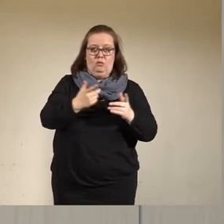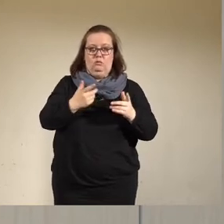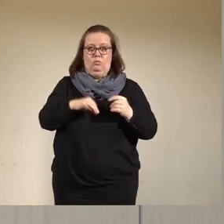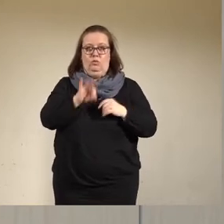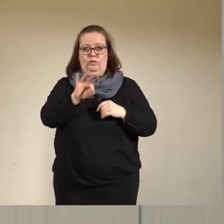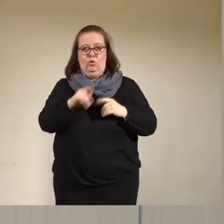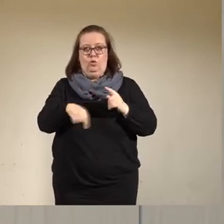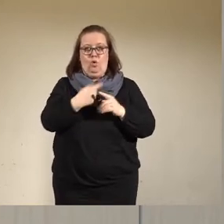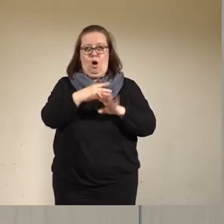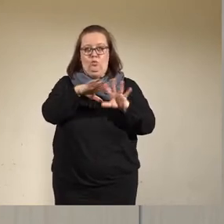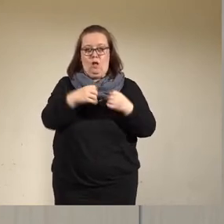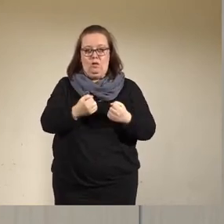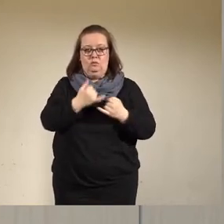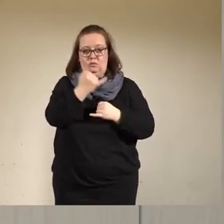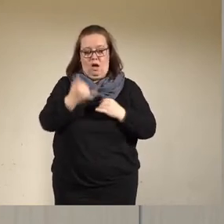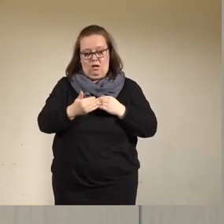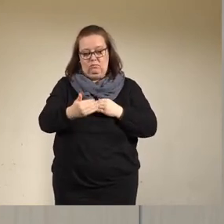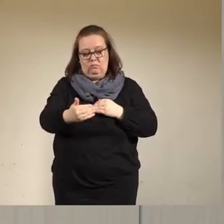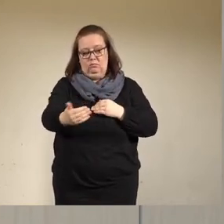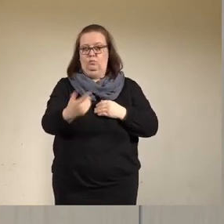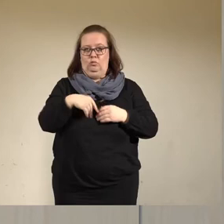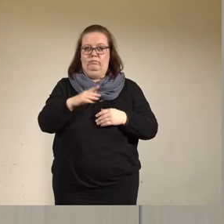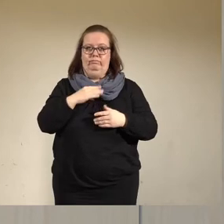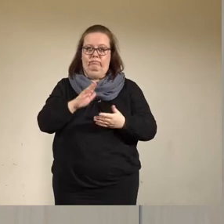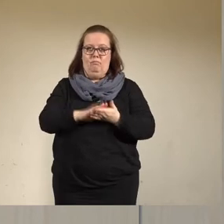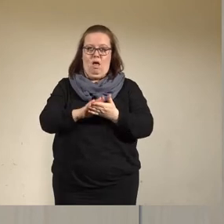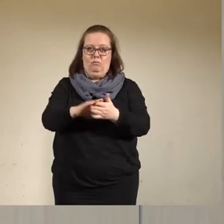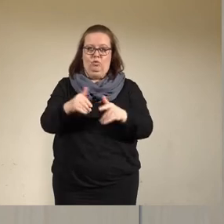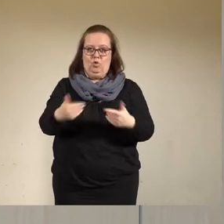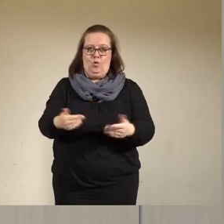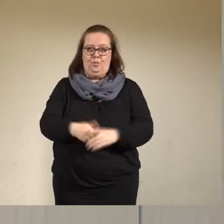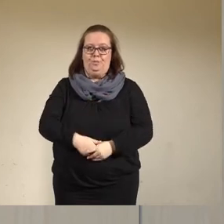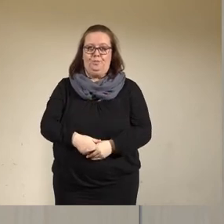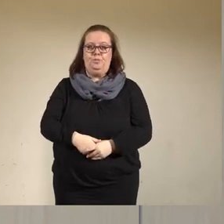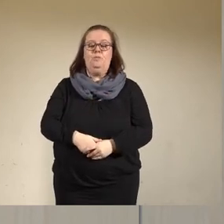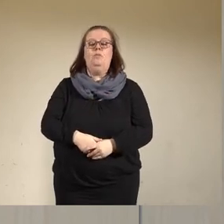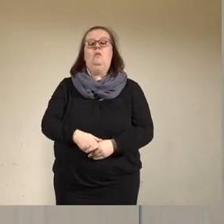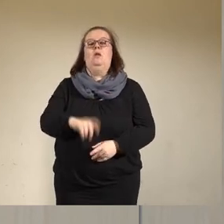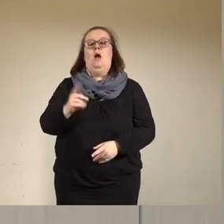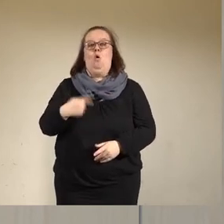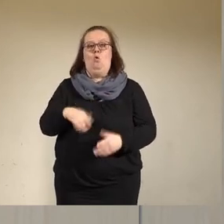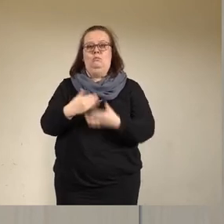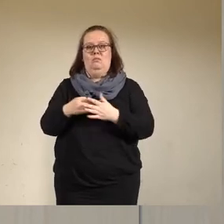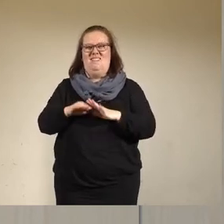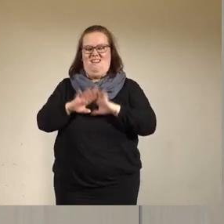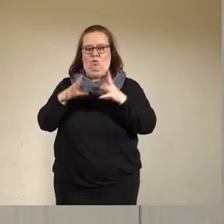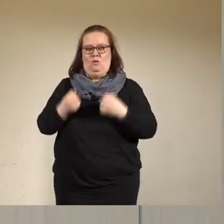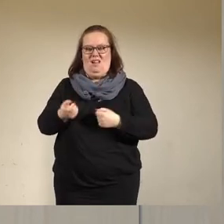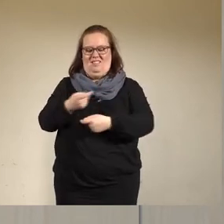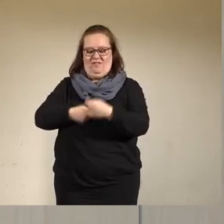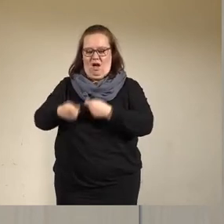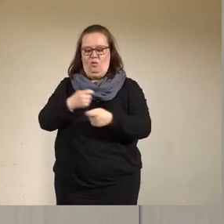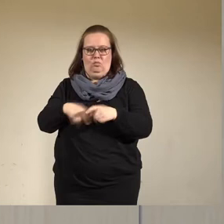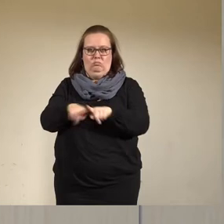Unwägbarkeiten für die kommenden Haushaltsjahre werden uns daher erhalten bleiben. Das hat auch die Genese der Haushaltsverhandlungen